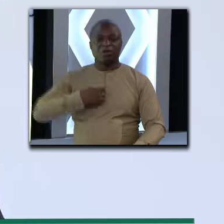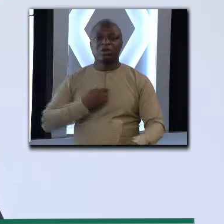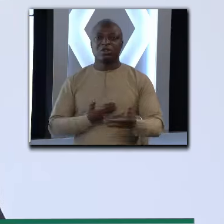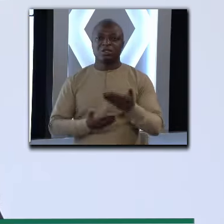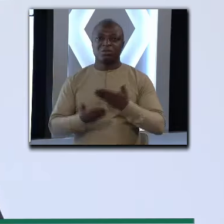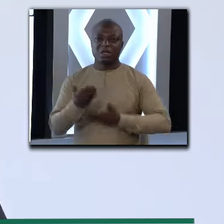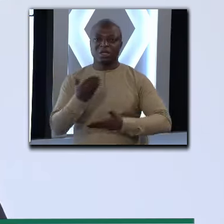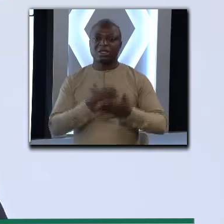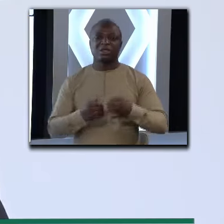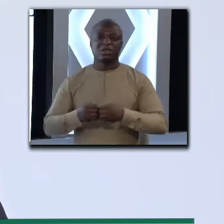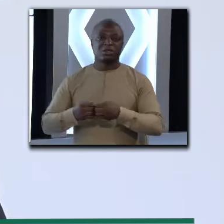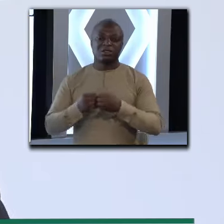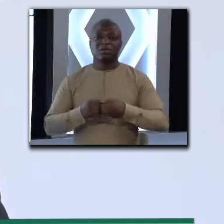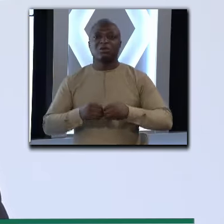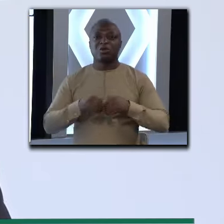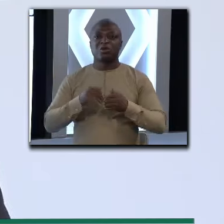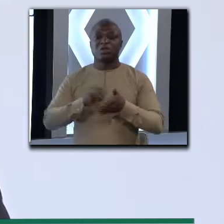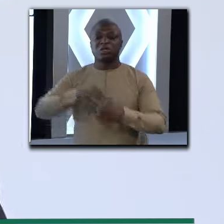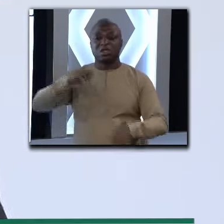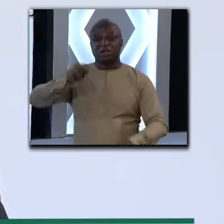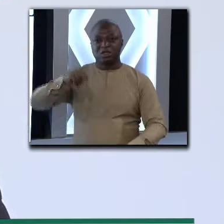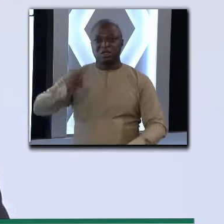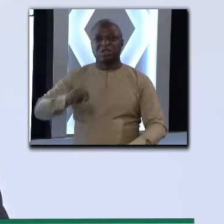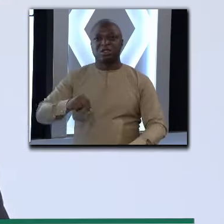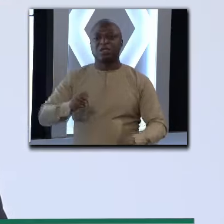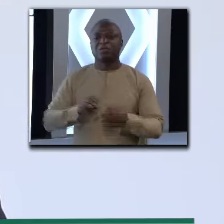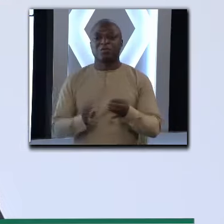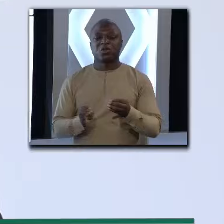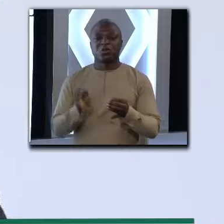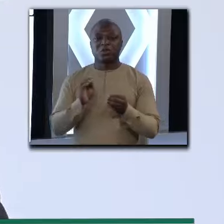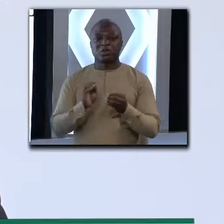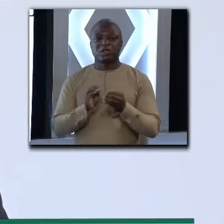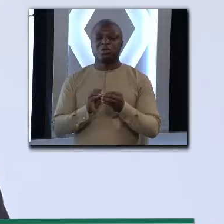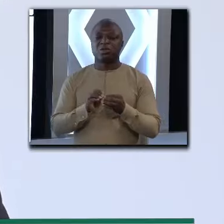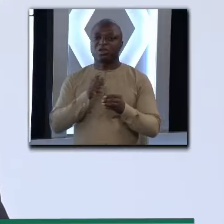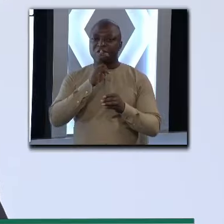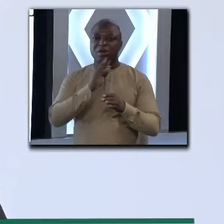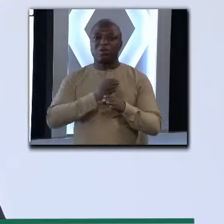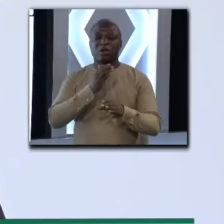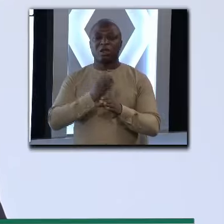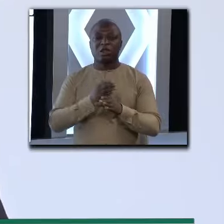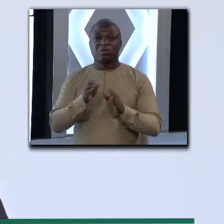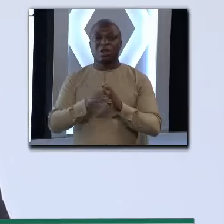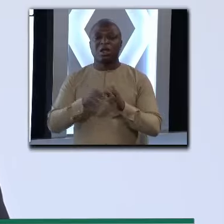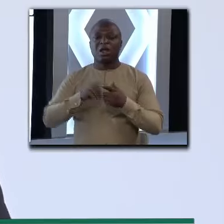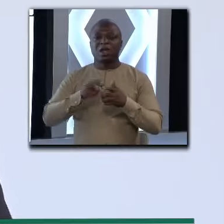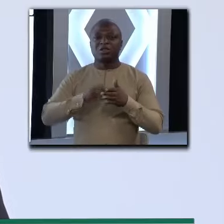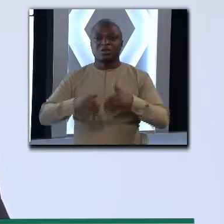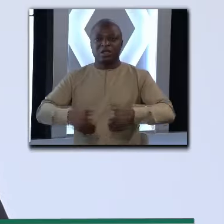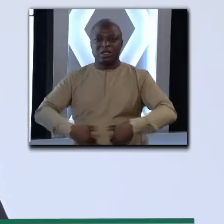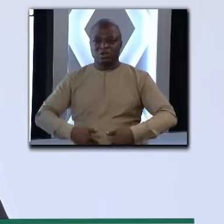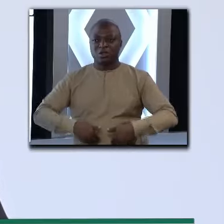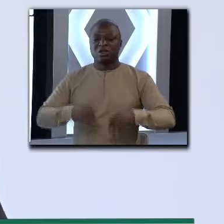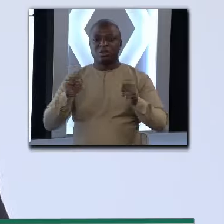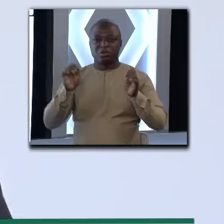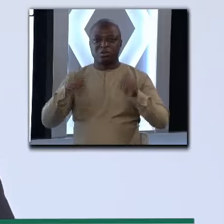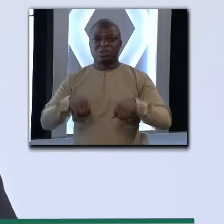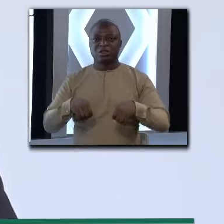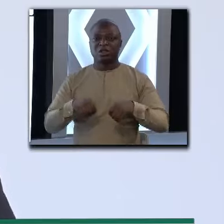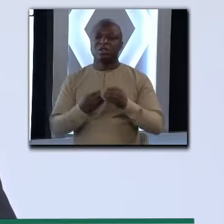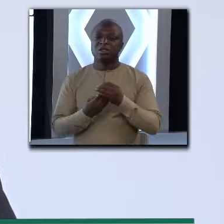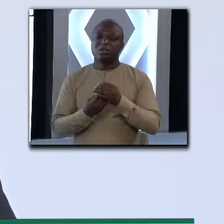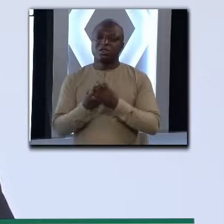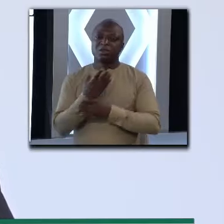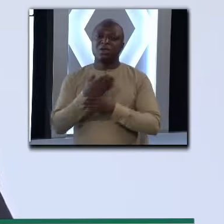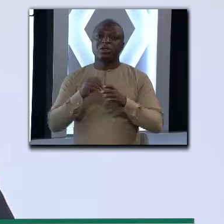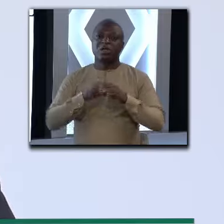point de vue commun, celui de la nécessité de contribuer très concrètement à ce que les jeunes puissent s'épanouir